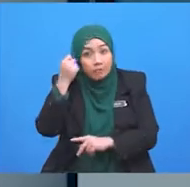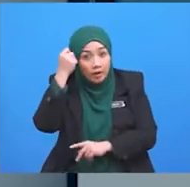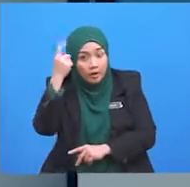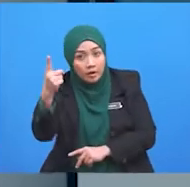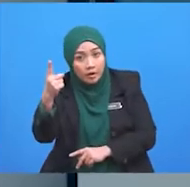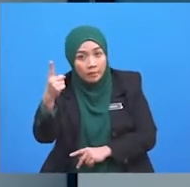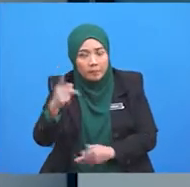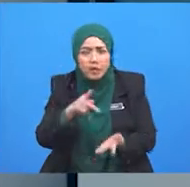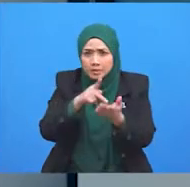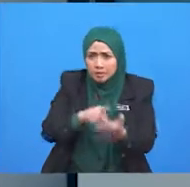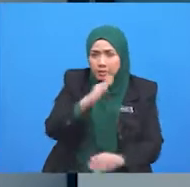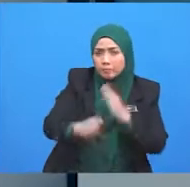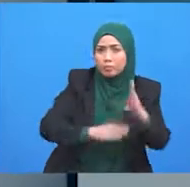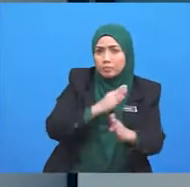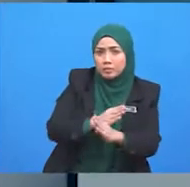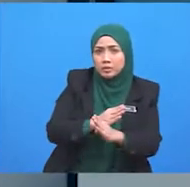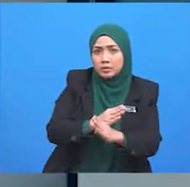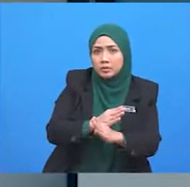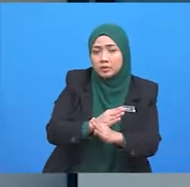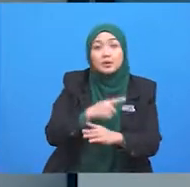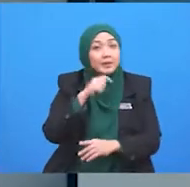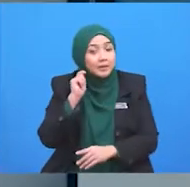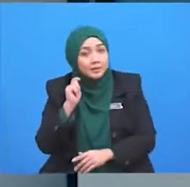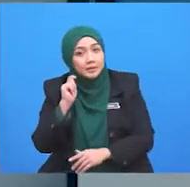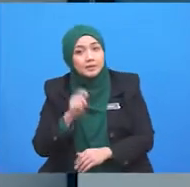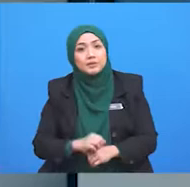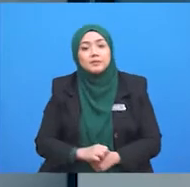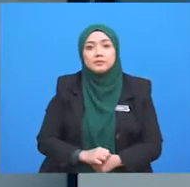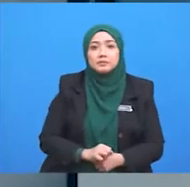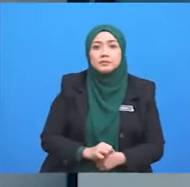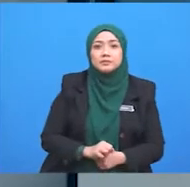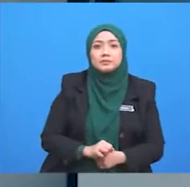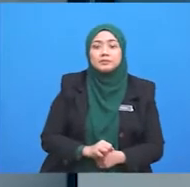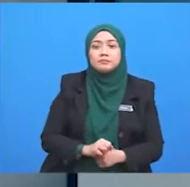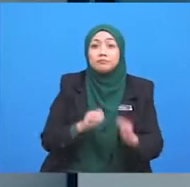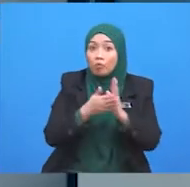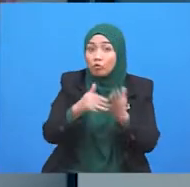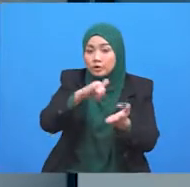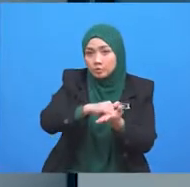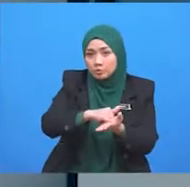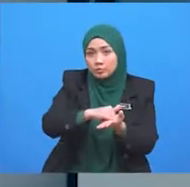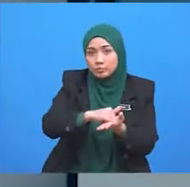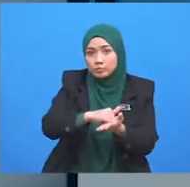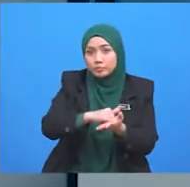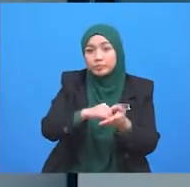sebutkan tentang kejadian equinox dan solstice. Oleh itu, pelajar-pelajar, marilah kita